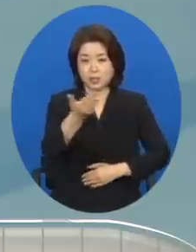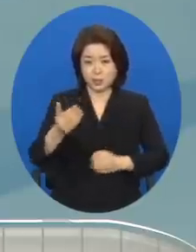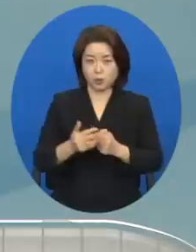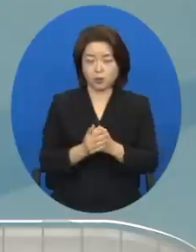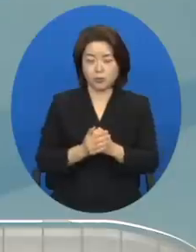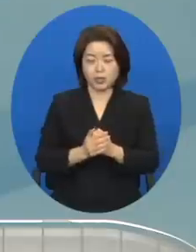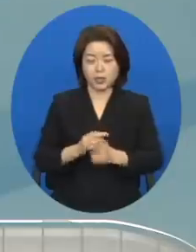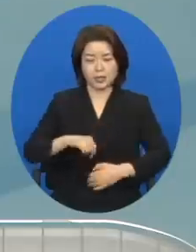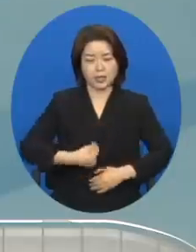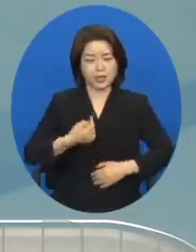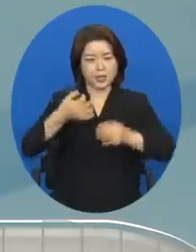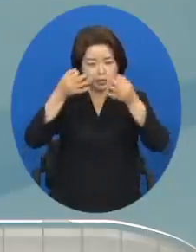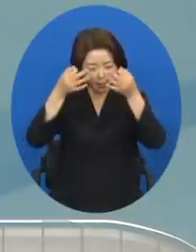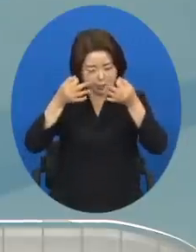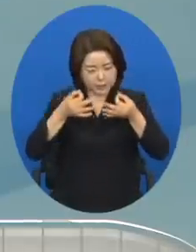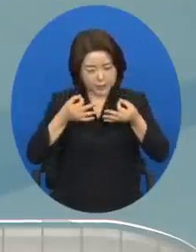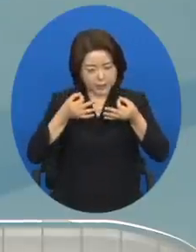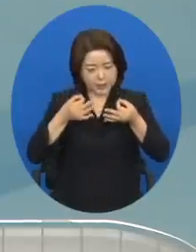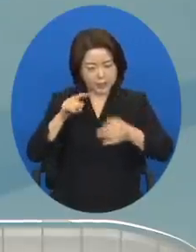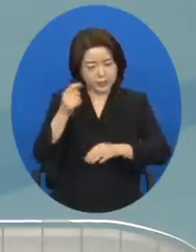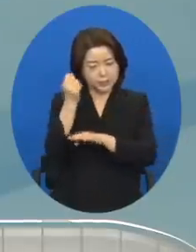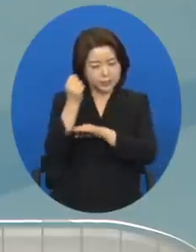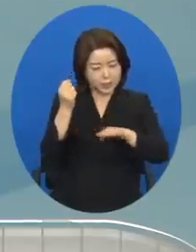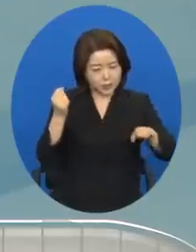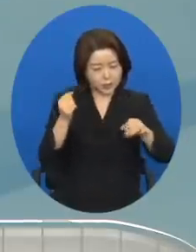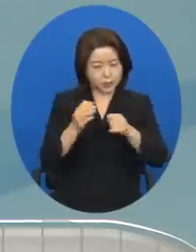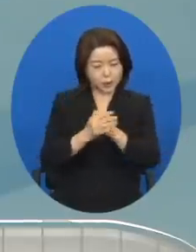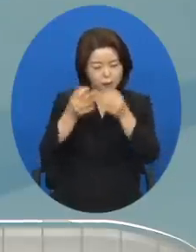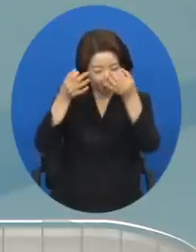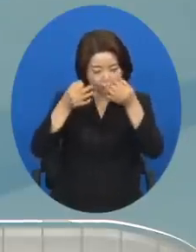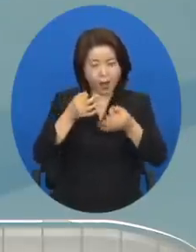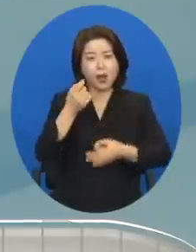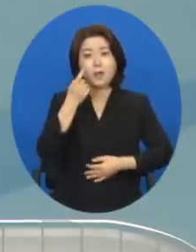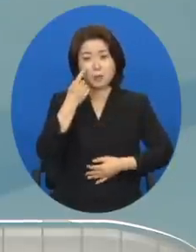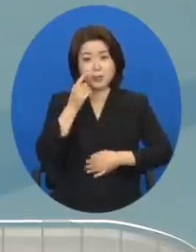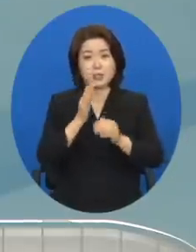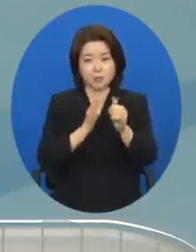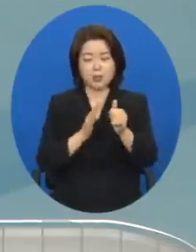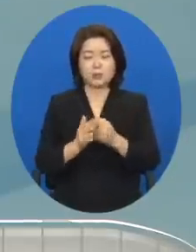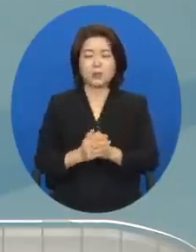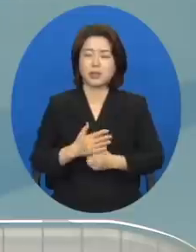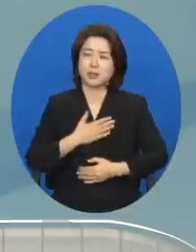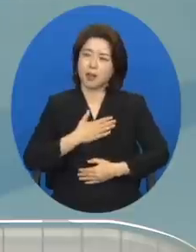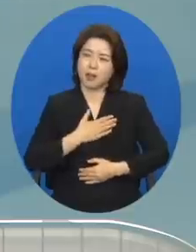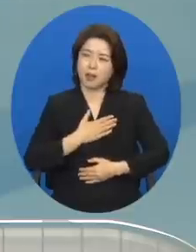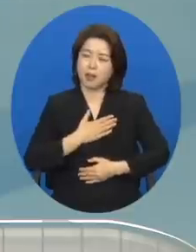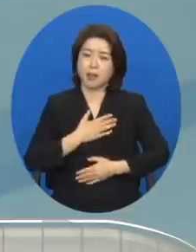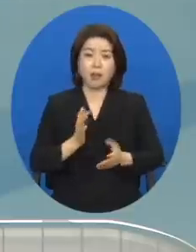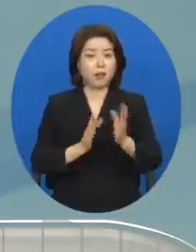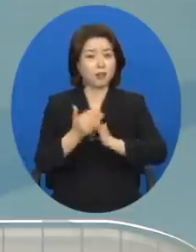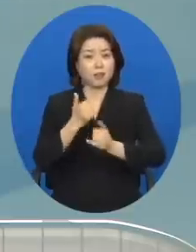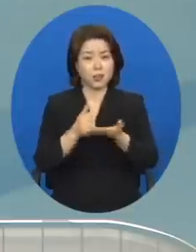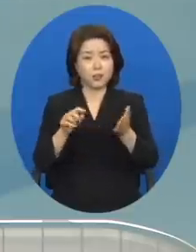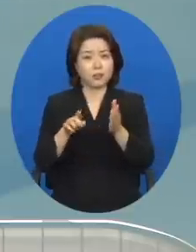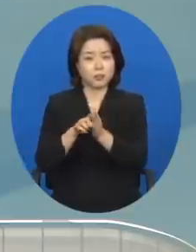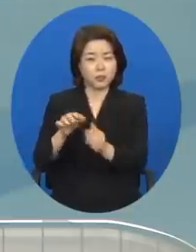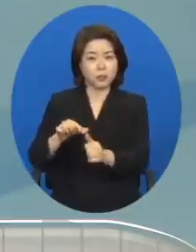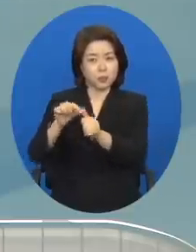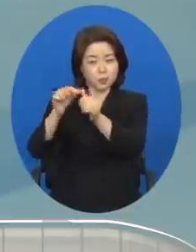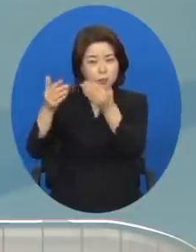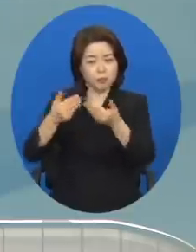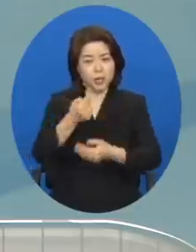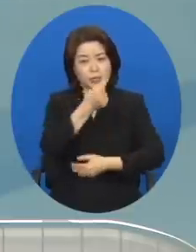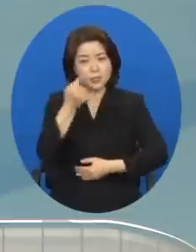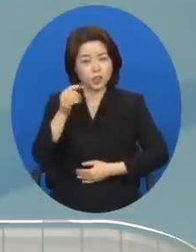여러분 자신을 한번 그 기준으로 돌아보시기 바랍니다. 나는 예수 믿고 구원받은 자의 증거가